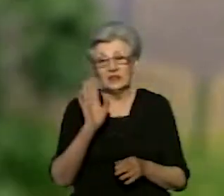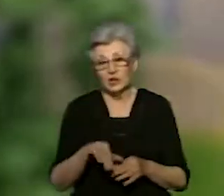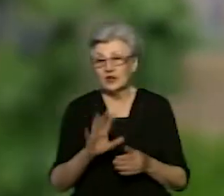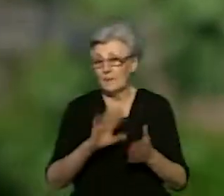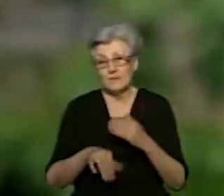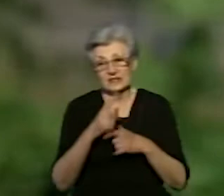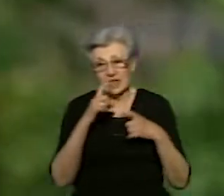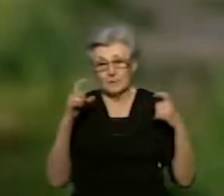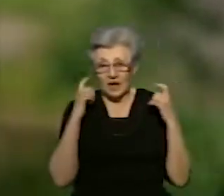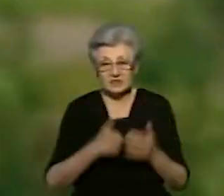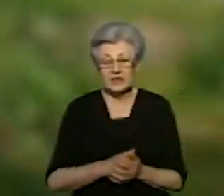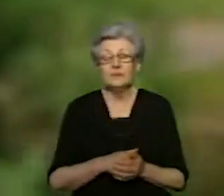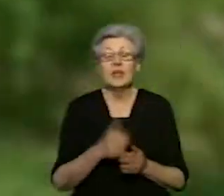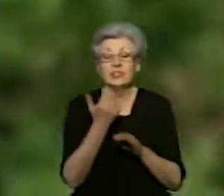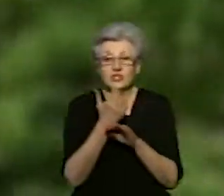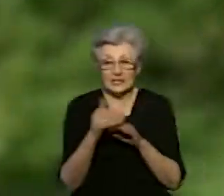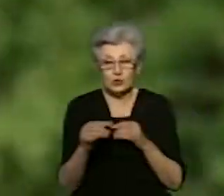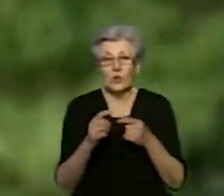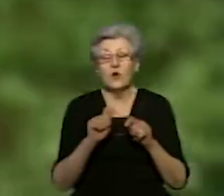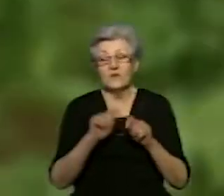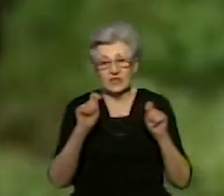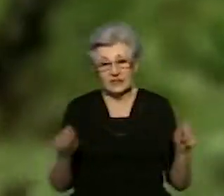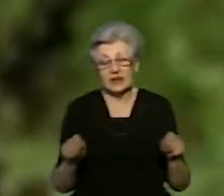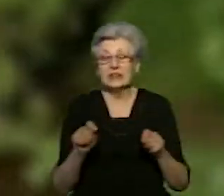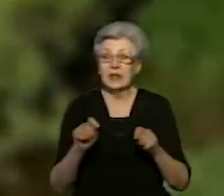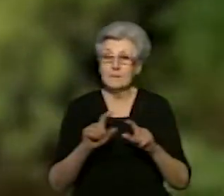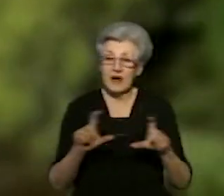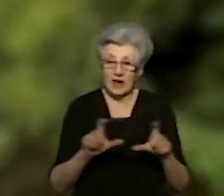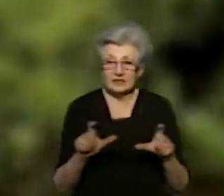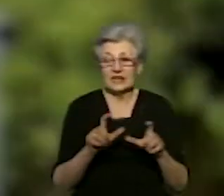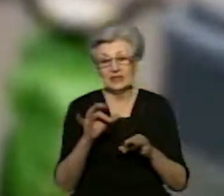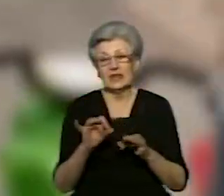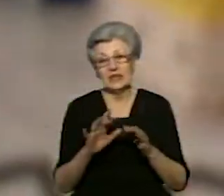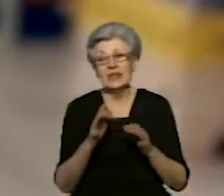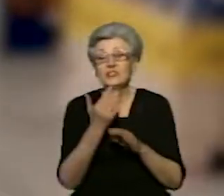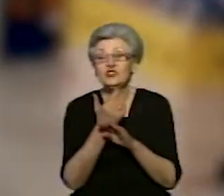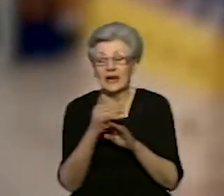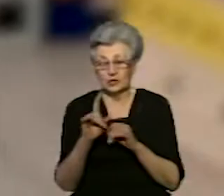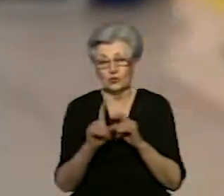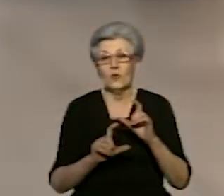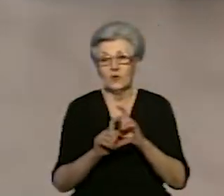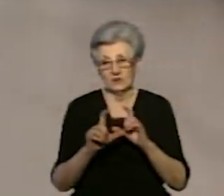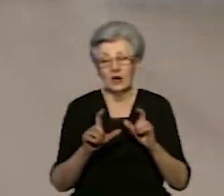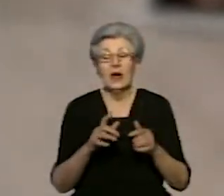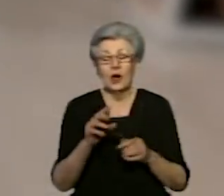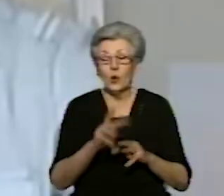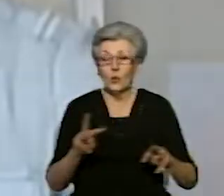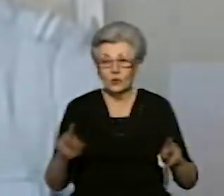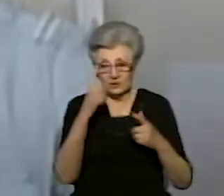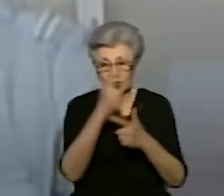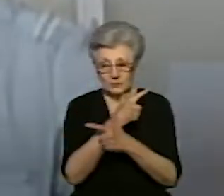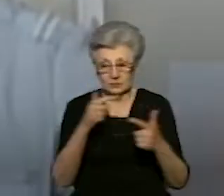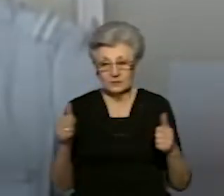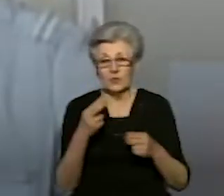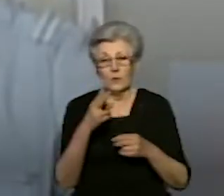вже відкрили парки, частково магазини та фітнес-центри. Напередодні уряд оприлюднив план виходу з карантину з 5 етапів. Все